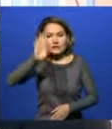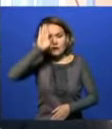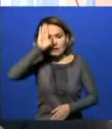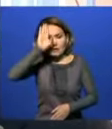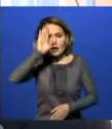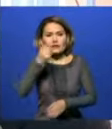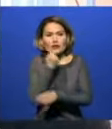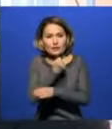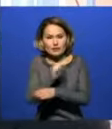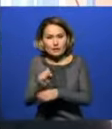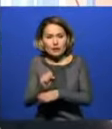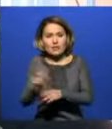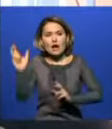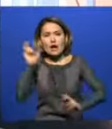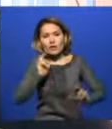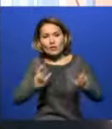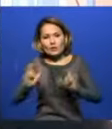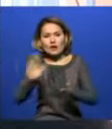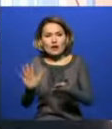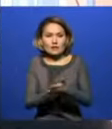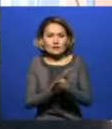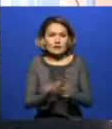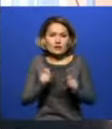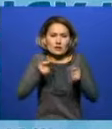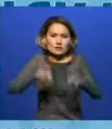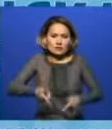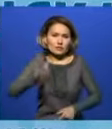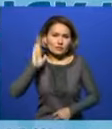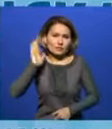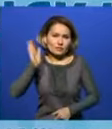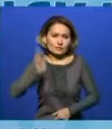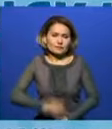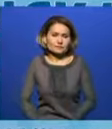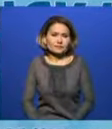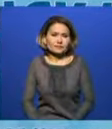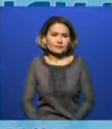шыққанда журналистика немесе қазақ тілі филологиясы бойынша грант алып тегін білім ала алады.